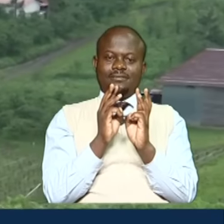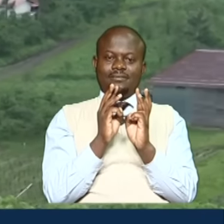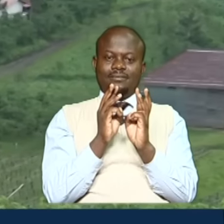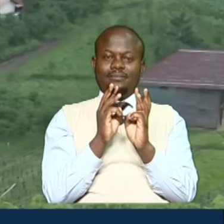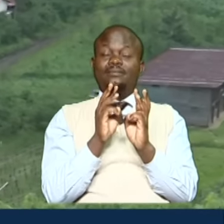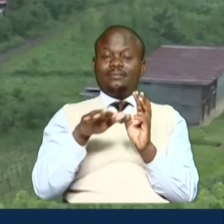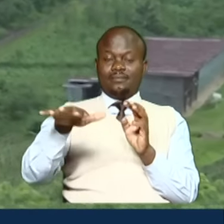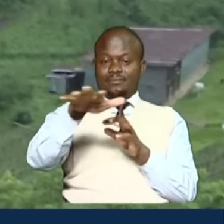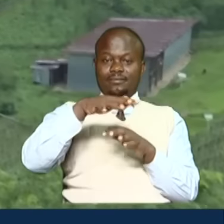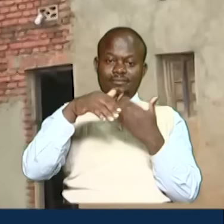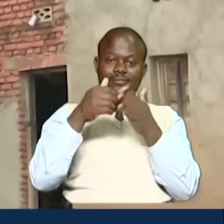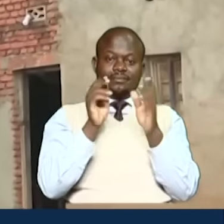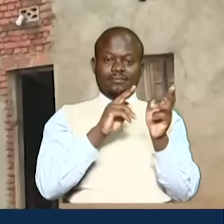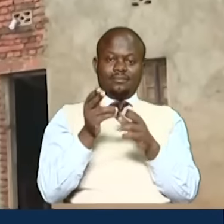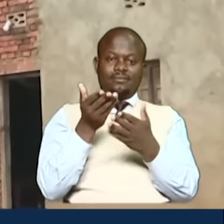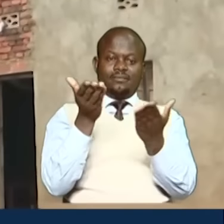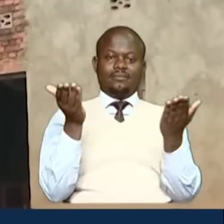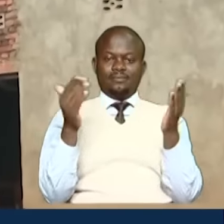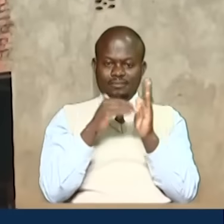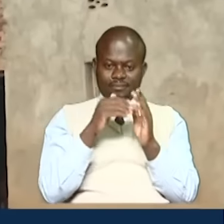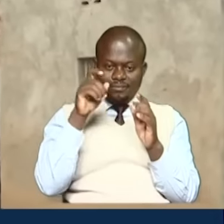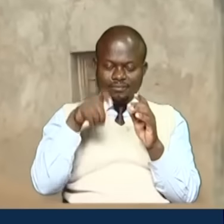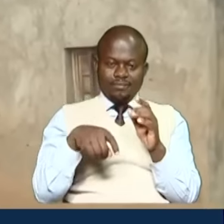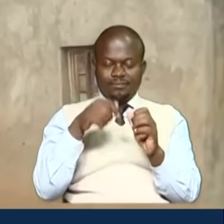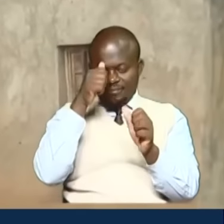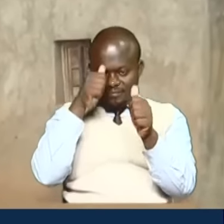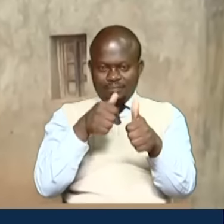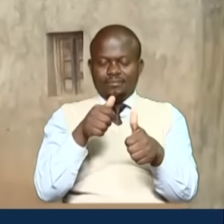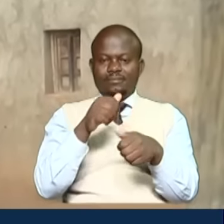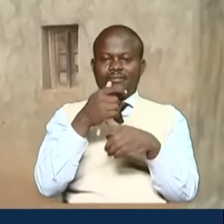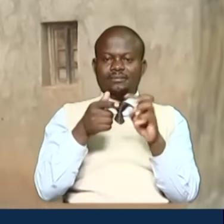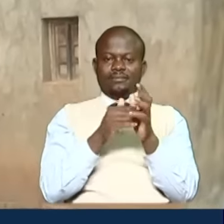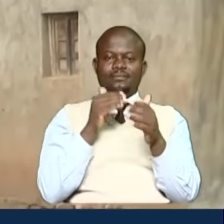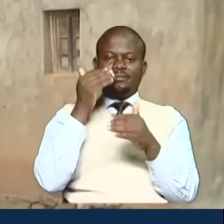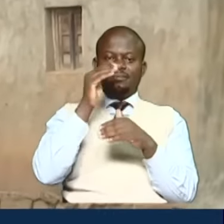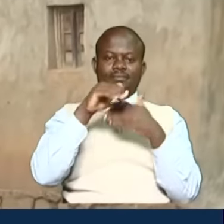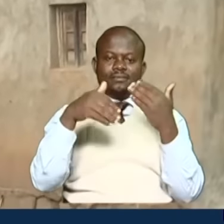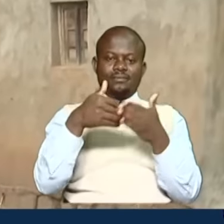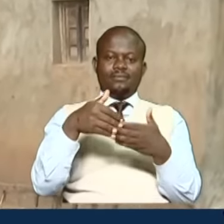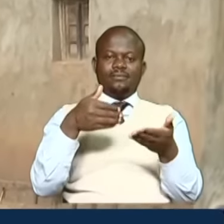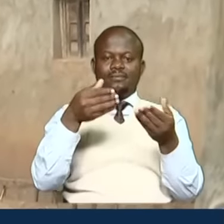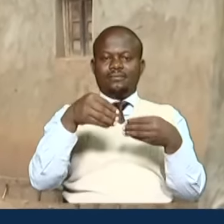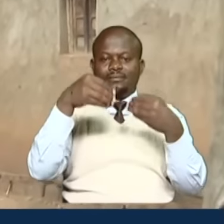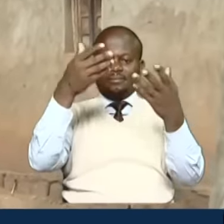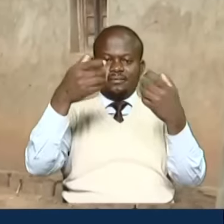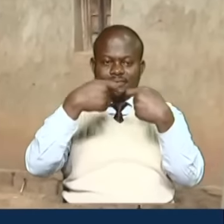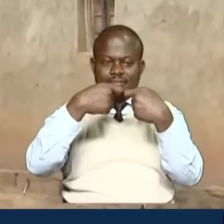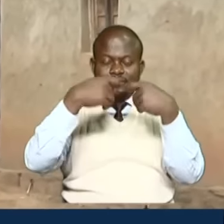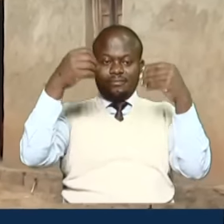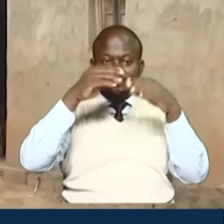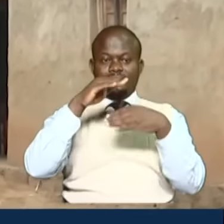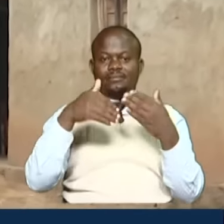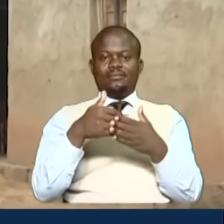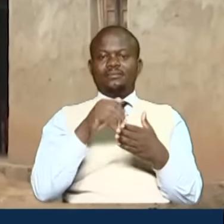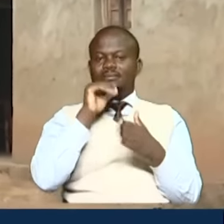scope, initial scope isanzwe ihari, hagomba gukurikiza scope ariko abaturage tukabasha kubagezaho amashanyarazi bose.